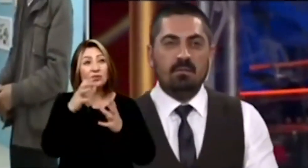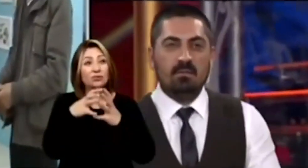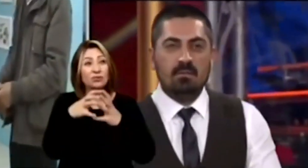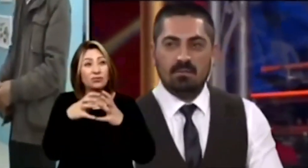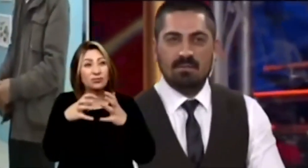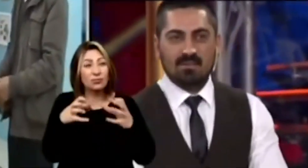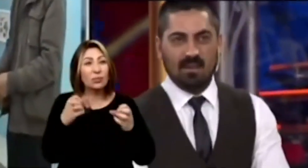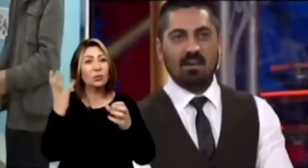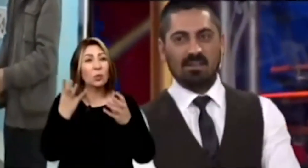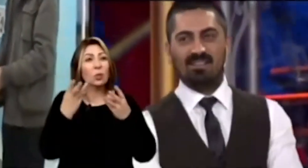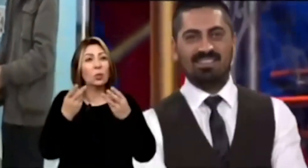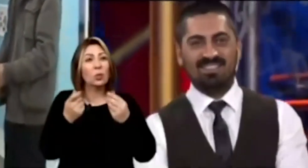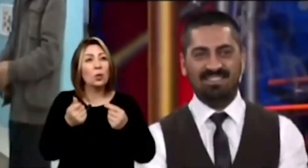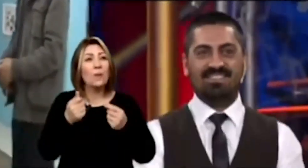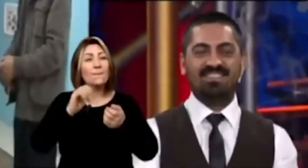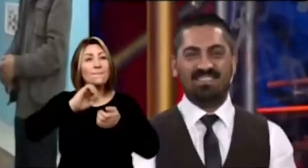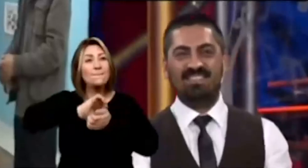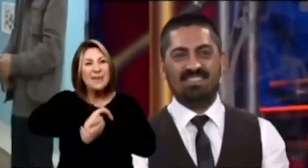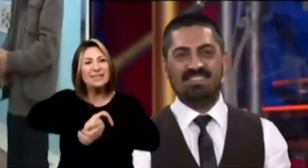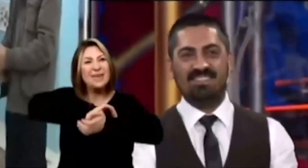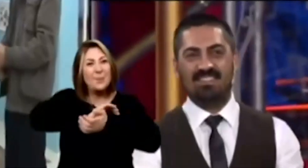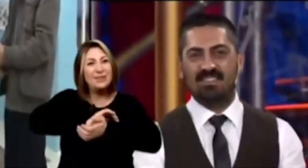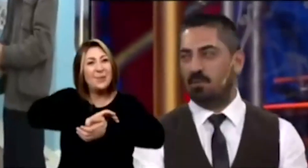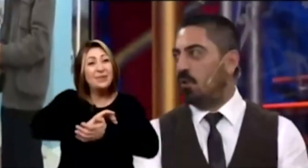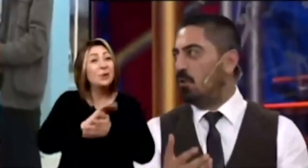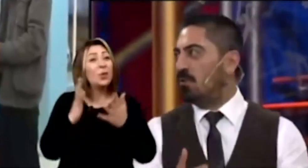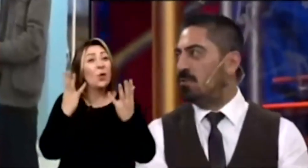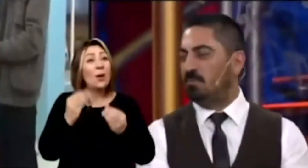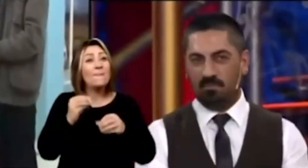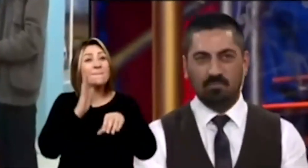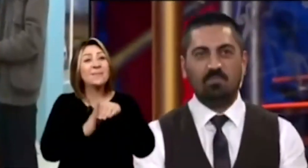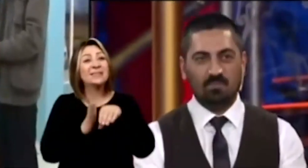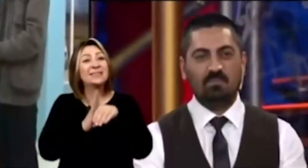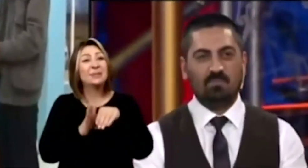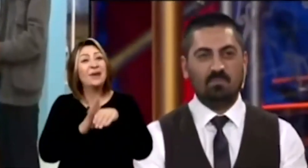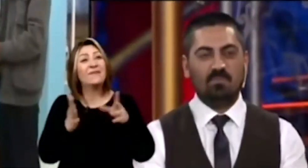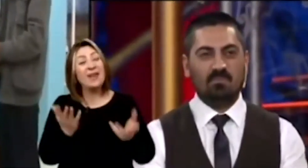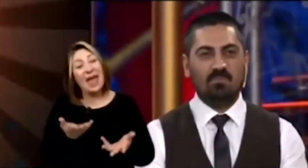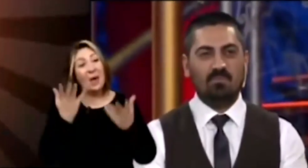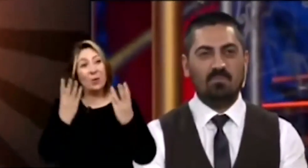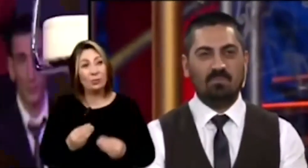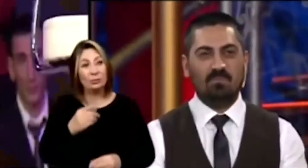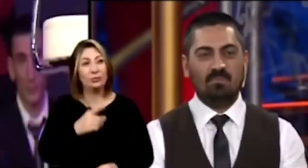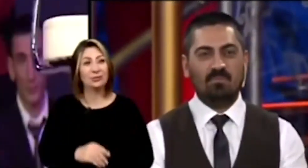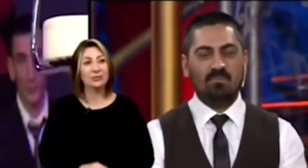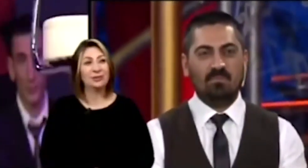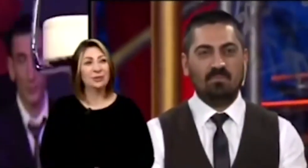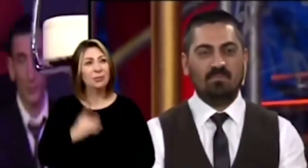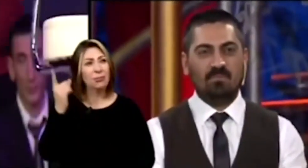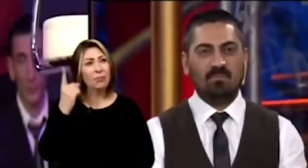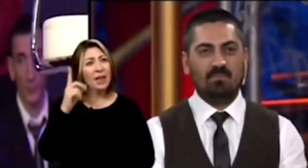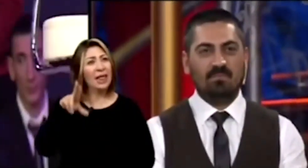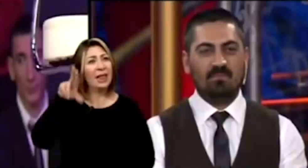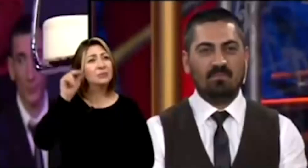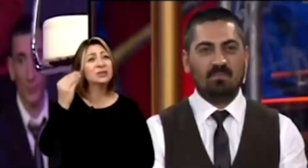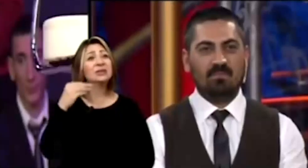çekip güzel kuru bastırla ne oluyormuş? Bastırma ya da pastırma oluyormuş. 1.70 iyi değil mi?